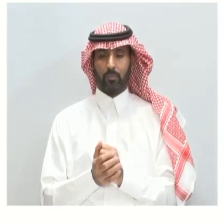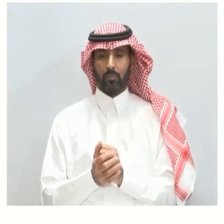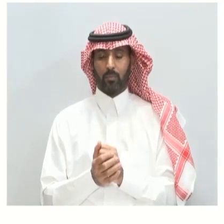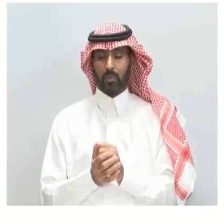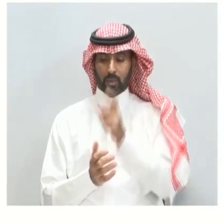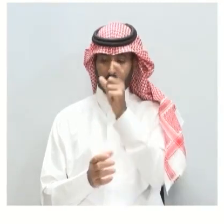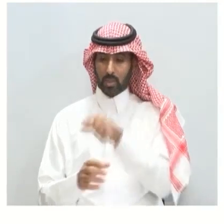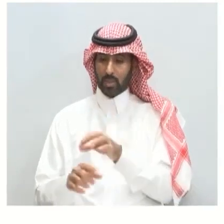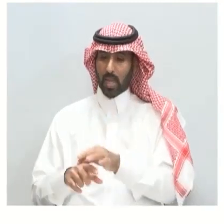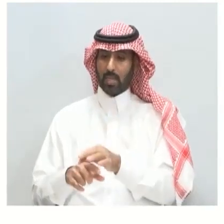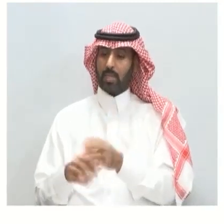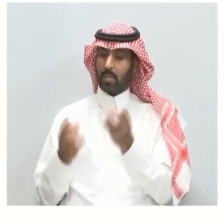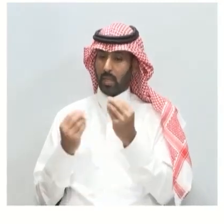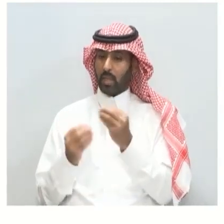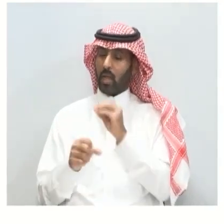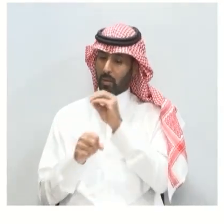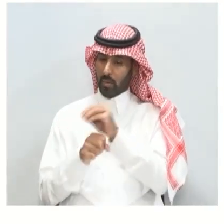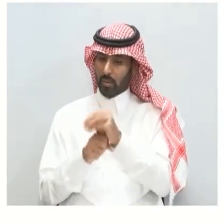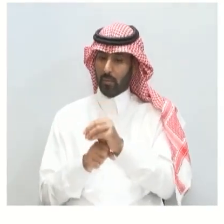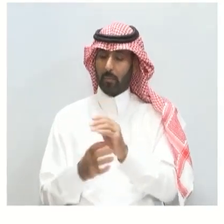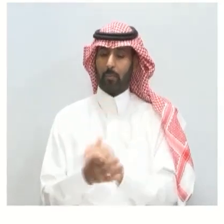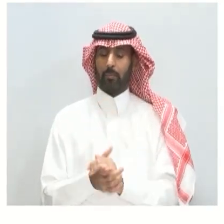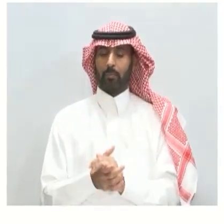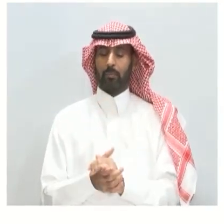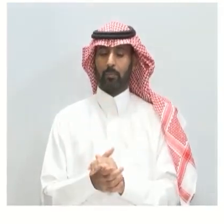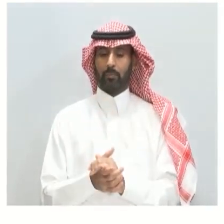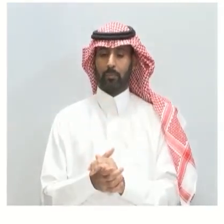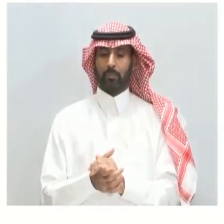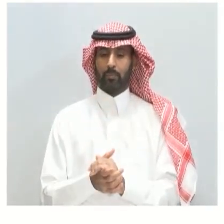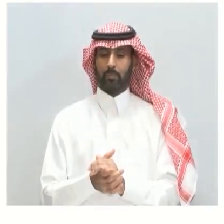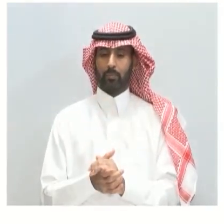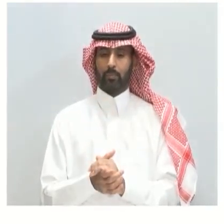الانسان يتعلمه وتعليما ان يعلمه الى